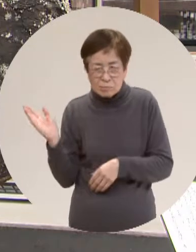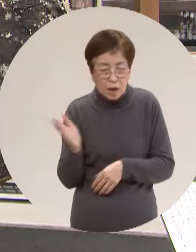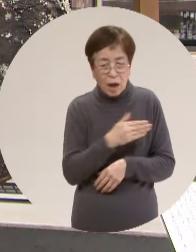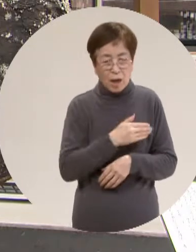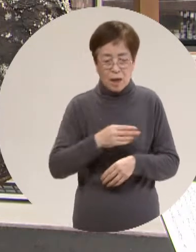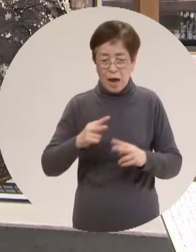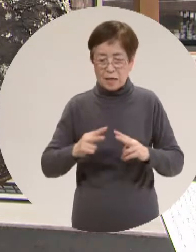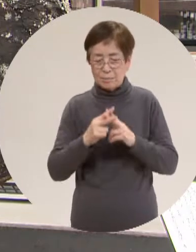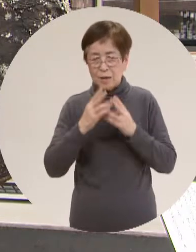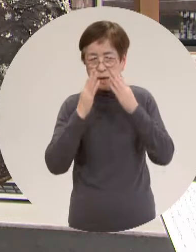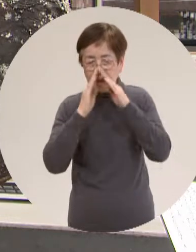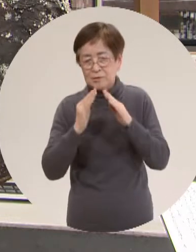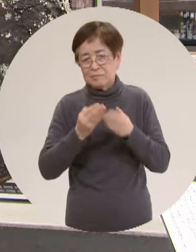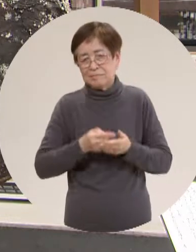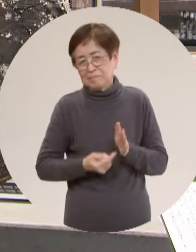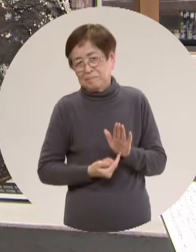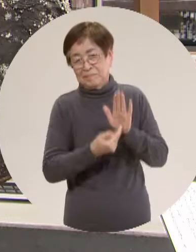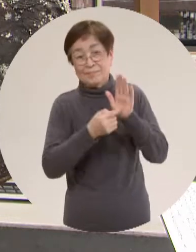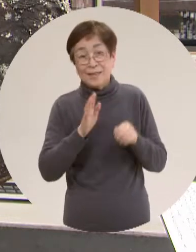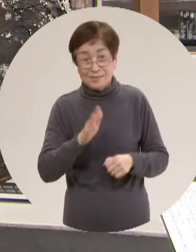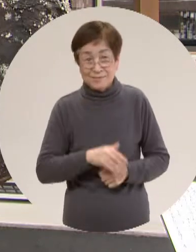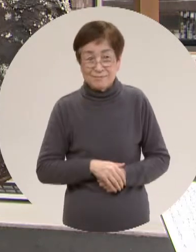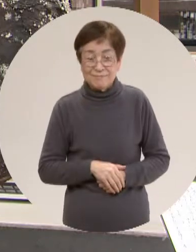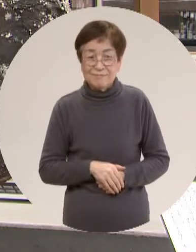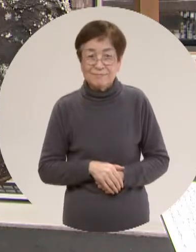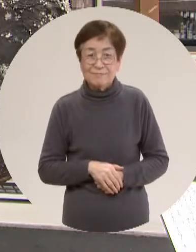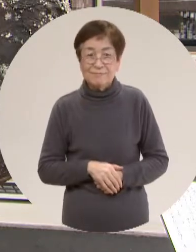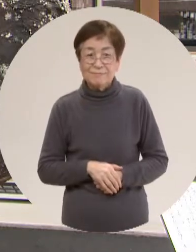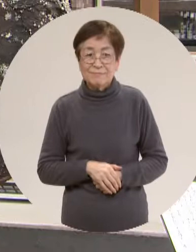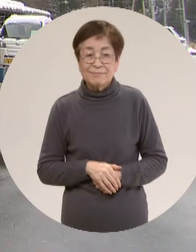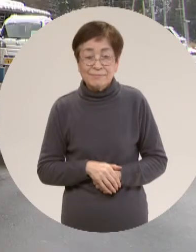紙と呼ばれ広く使われていたそうです。